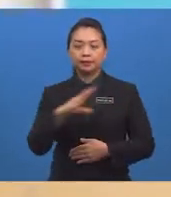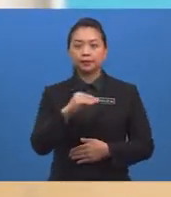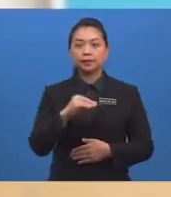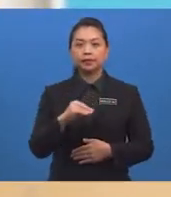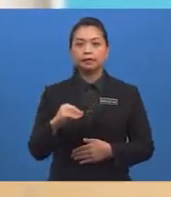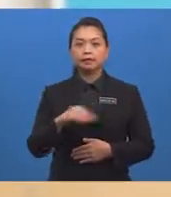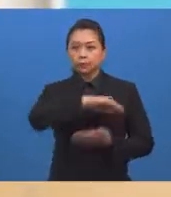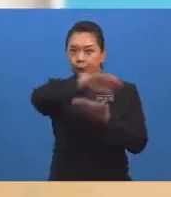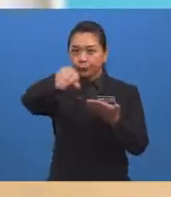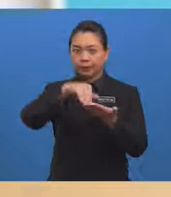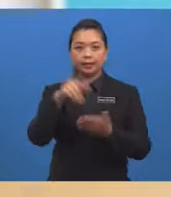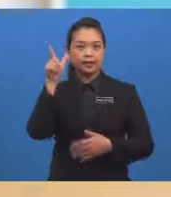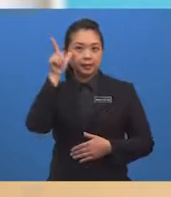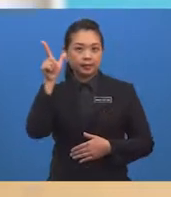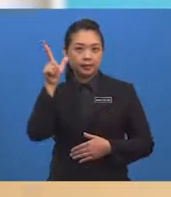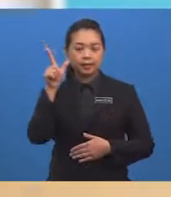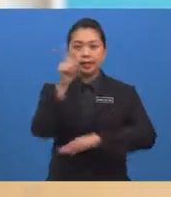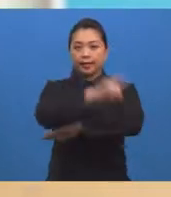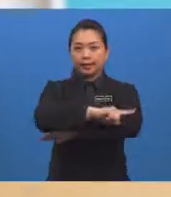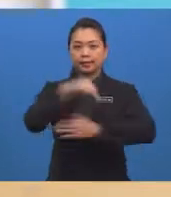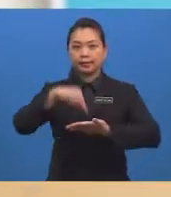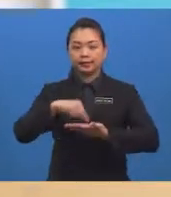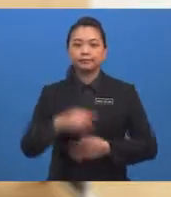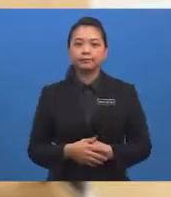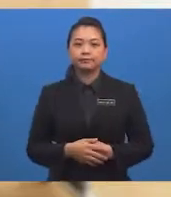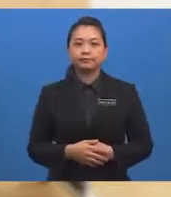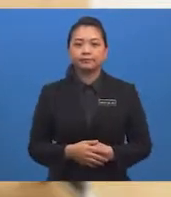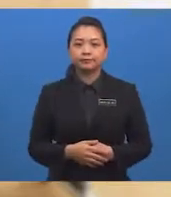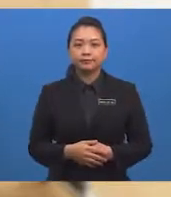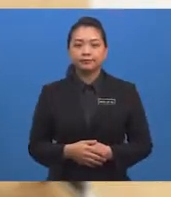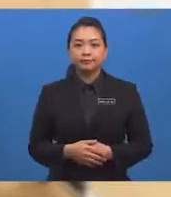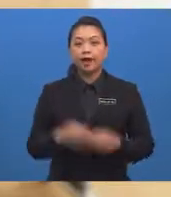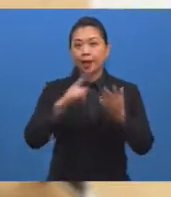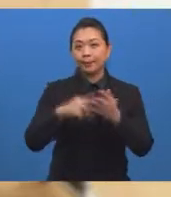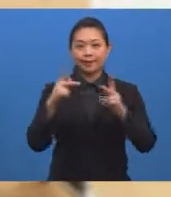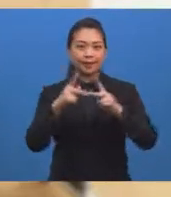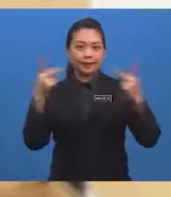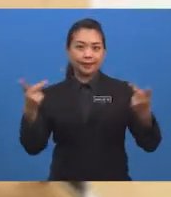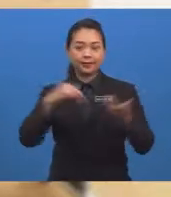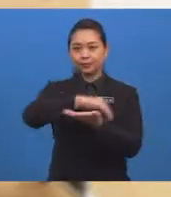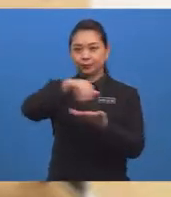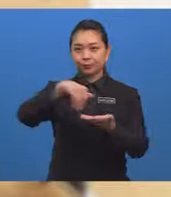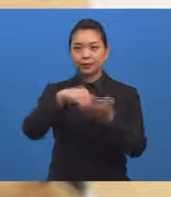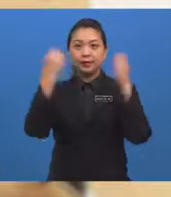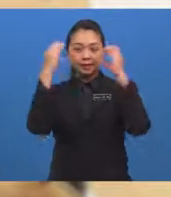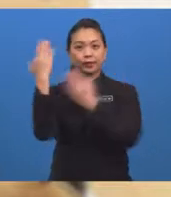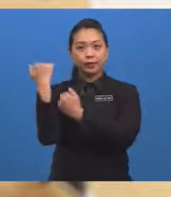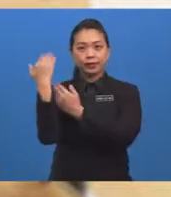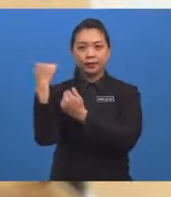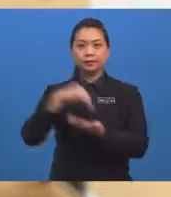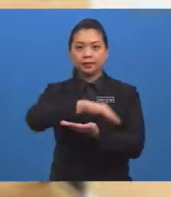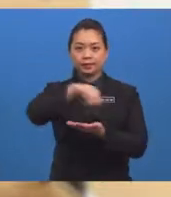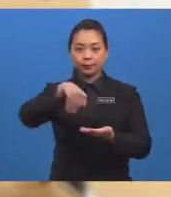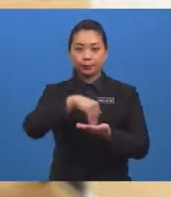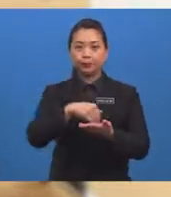sedang menyaksikan siaran kita pada hari ini. Apa khabar semua? Cikgu harap semua pelajar